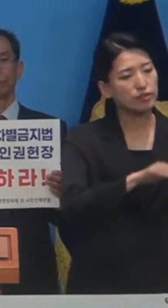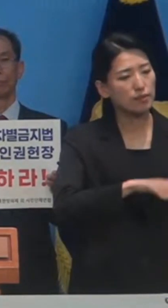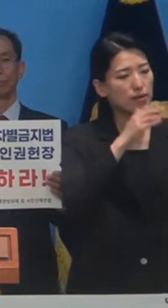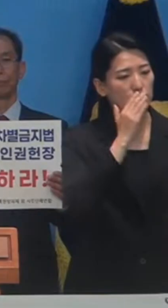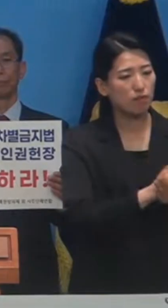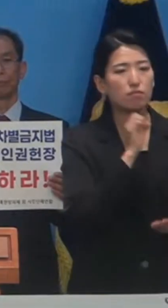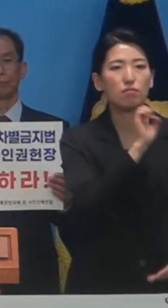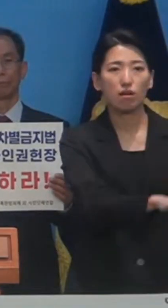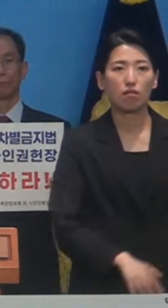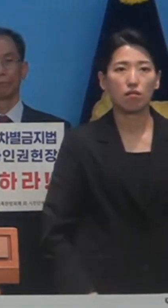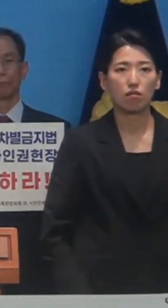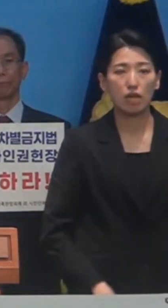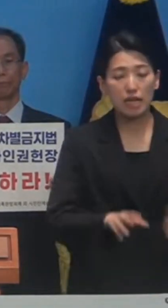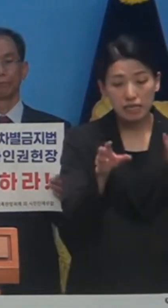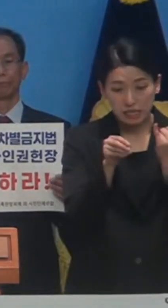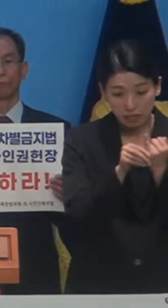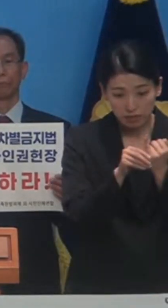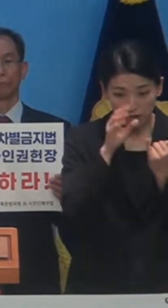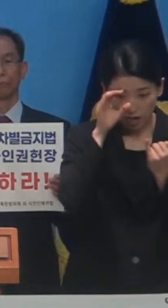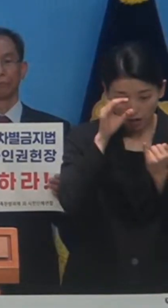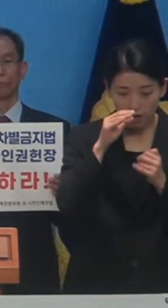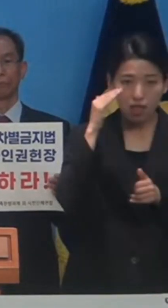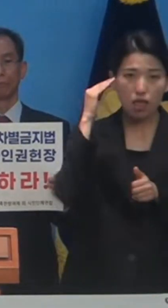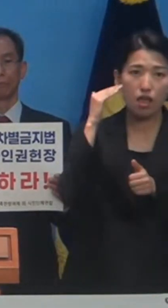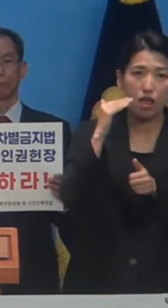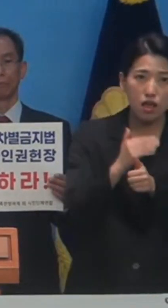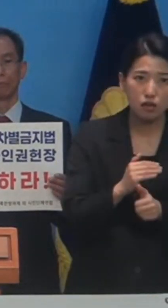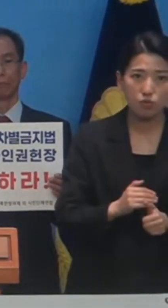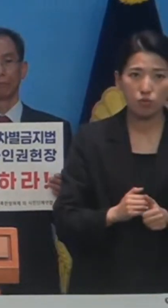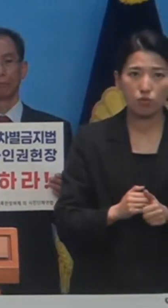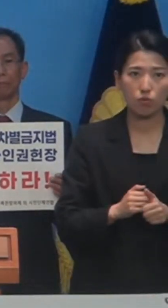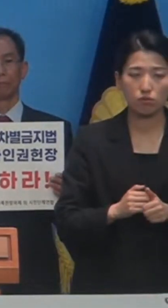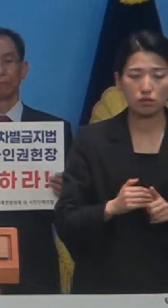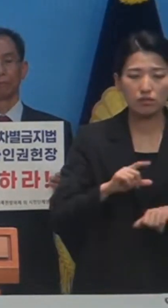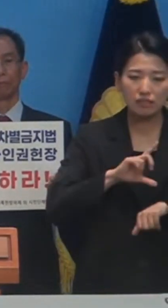임신한 아르바이트생 해고나 근로시간 조정 시 차별로 고발 위험이 있습니다.